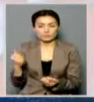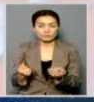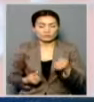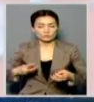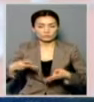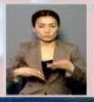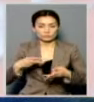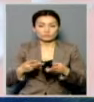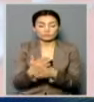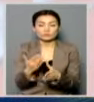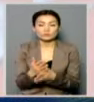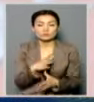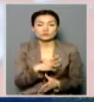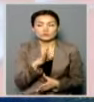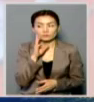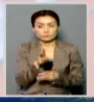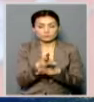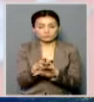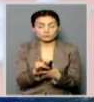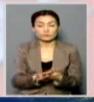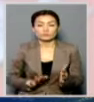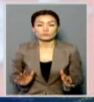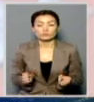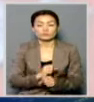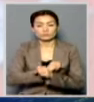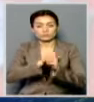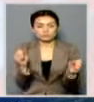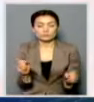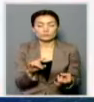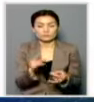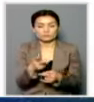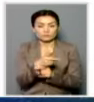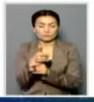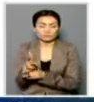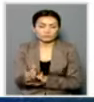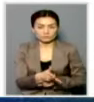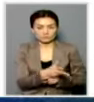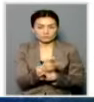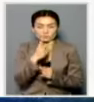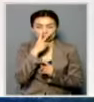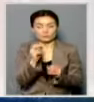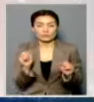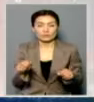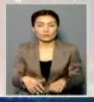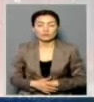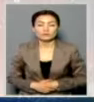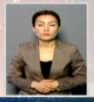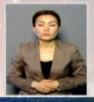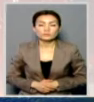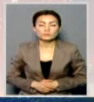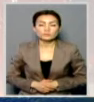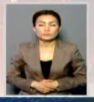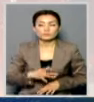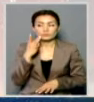спецтехники на месте происшествия также произошел взрыв который четко прослеживается на видео записи сделаны очевидцами